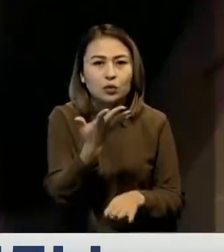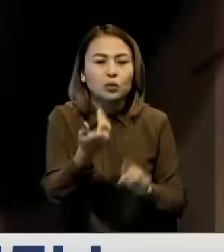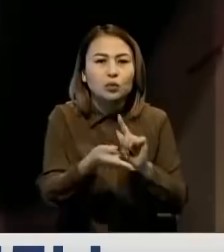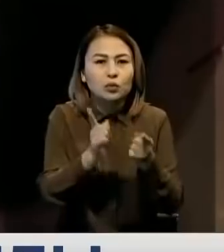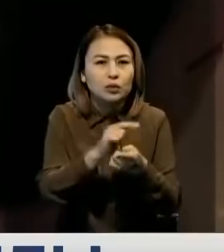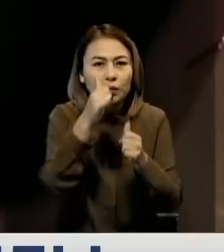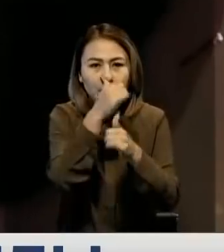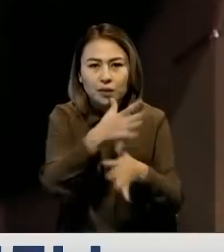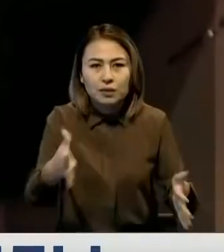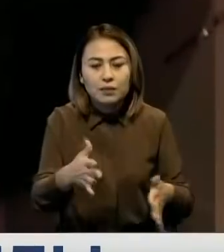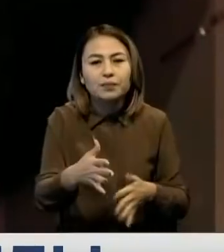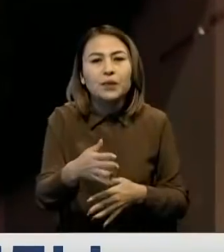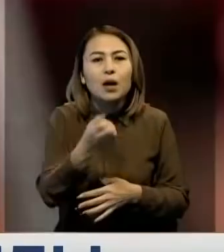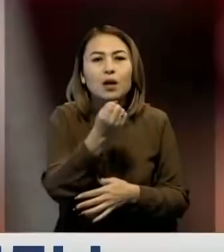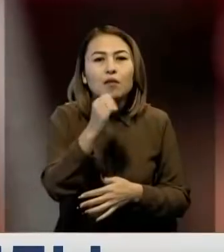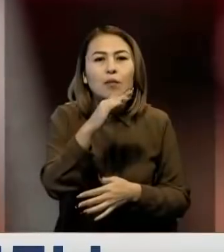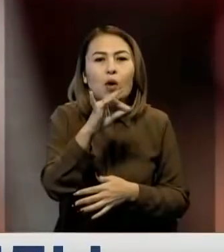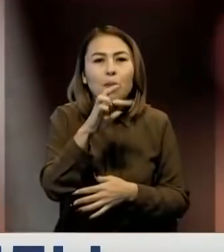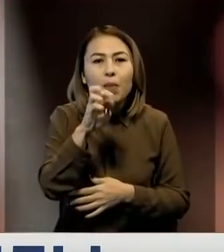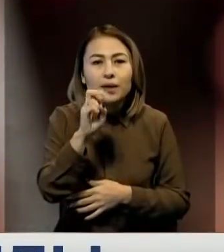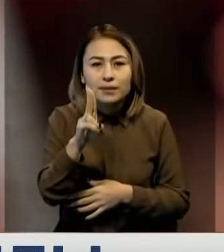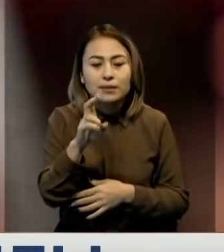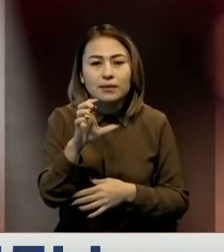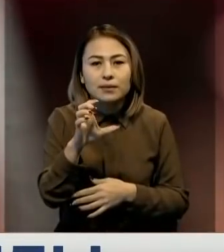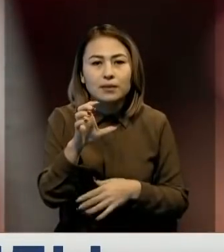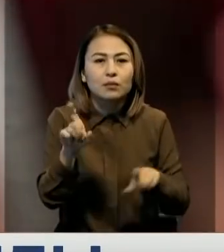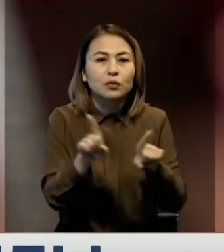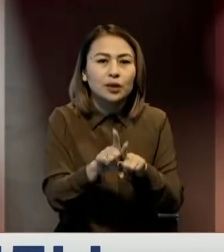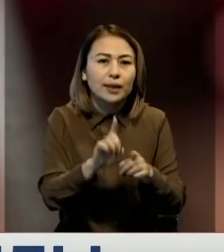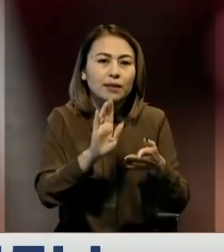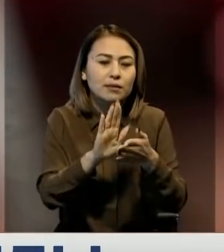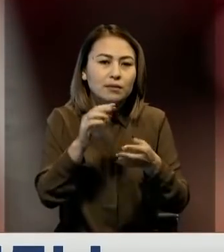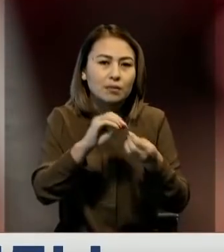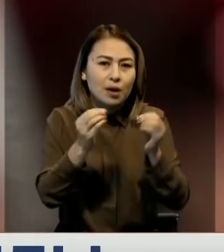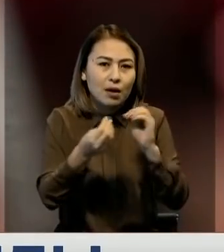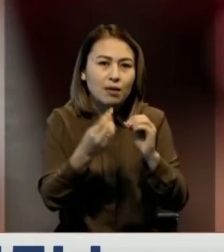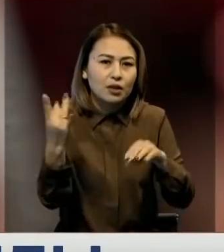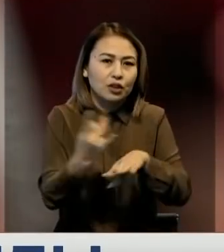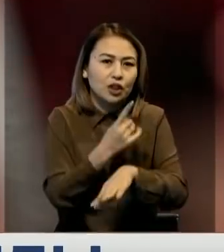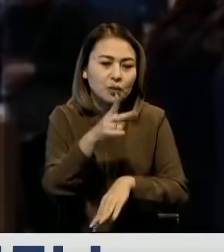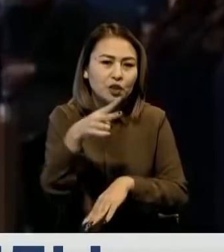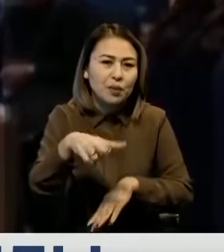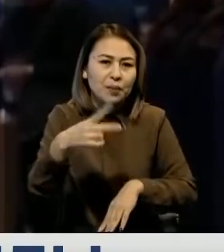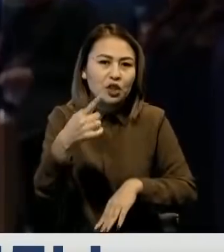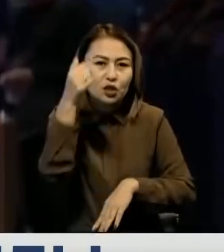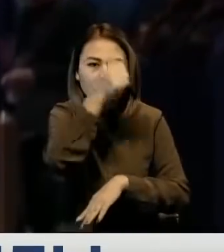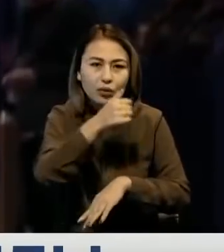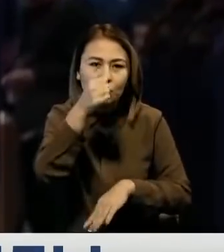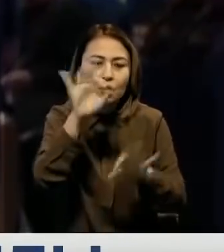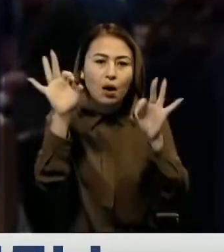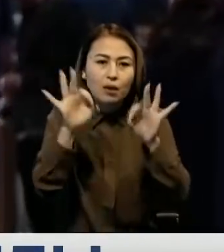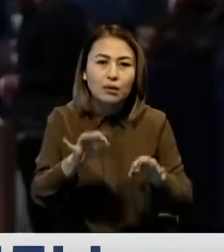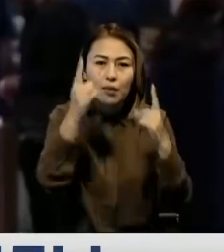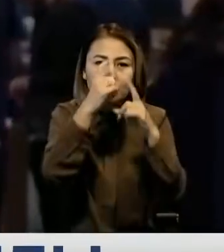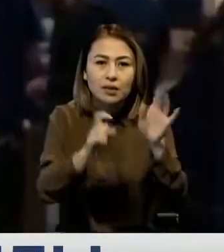қосумен түзету мүмкін емес дейді iPhone 13 Pro Max иелері. Мұндай келеңсіздіктер туралы алғаш рет 2021 жылдың